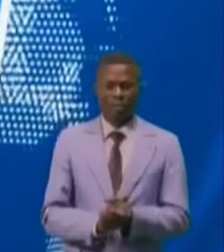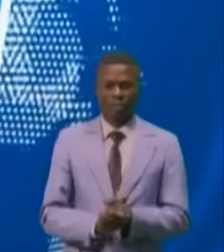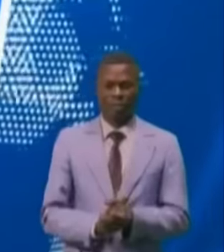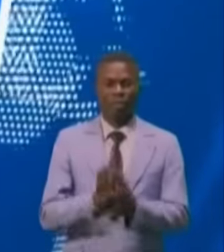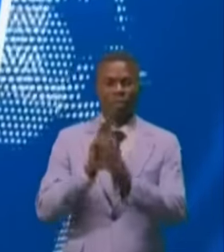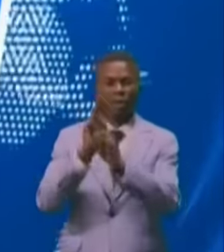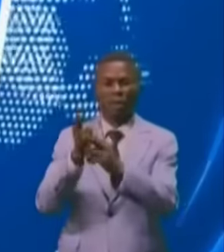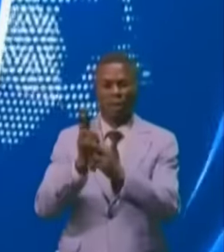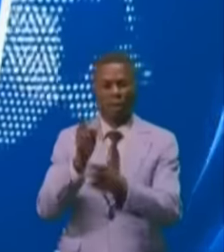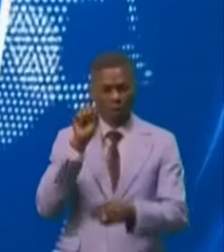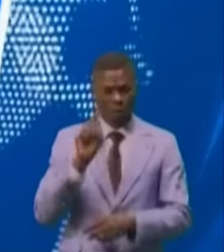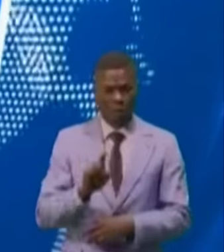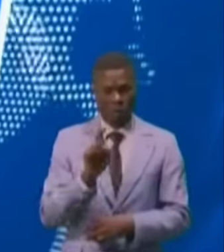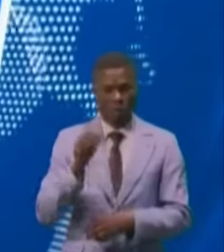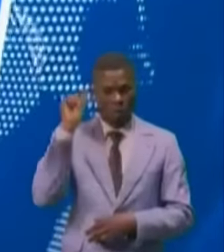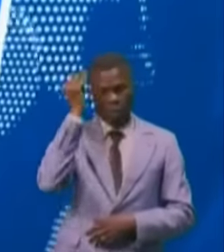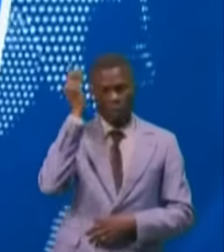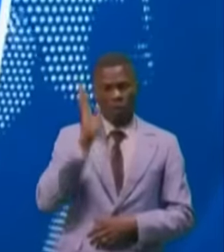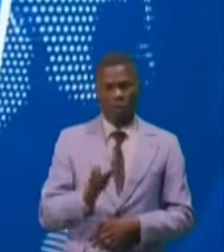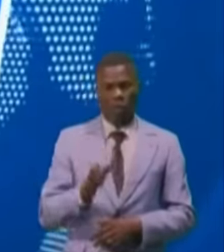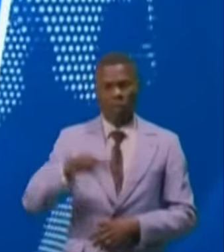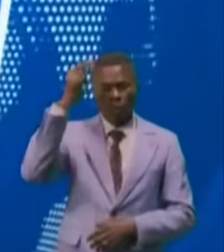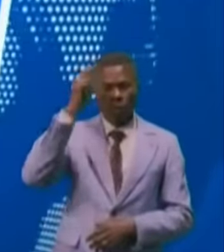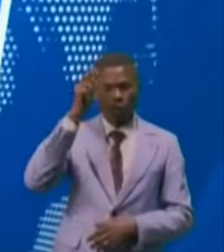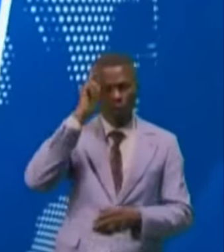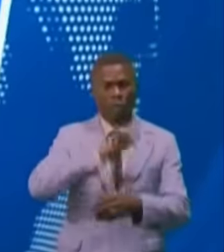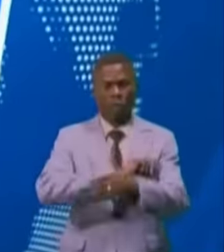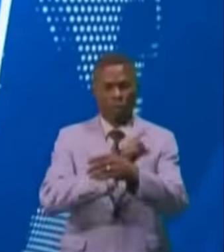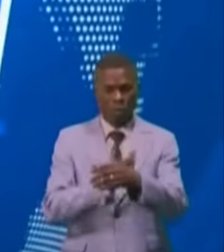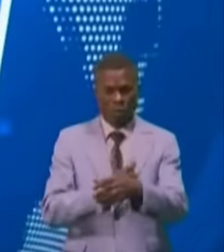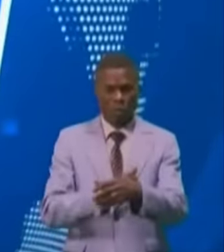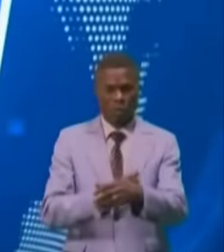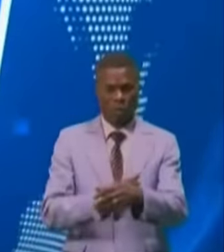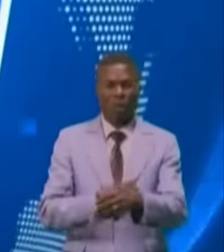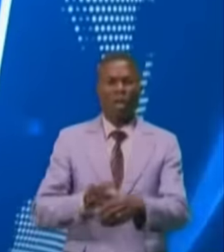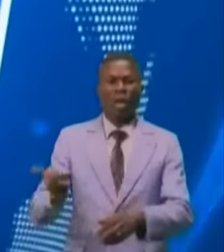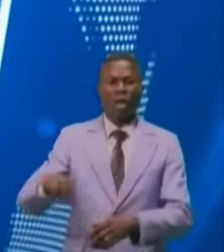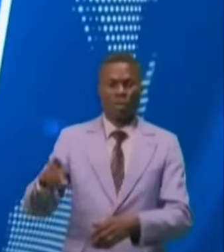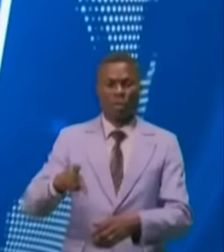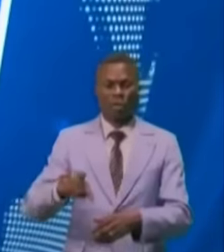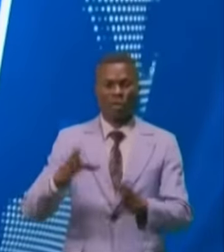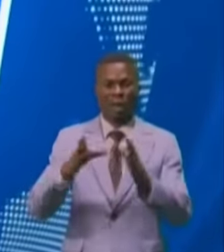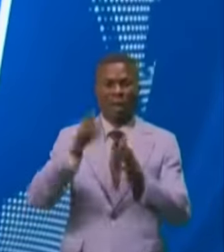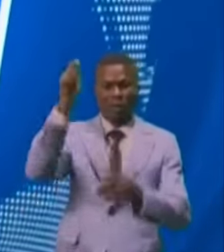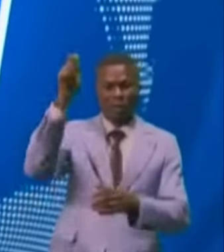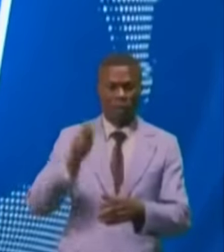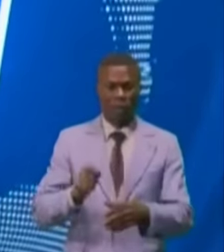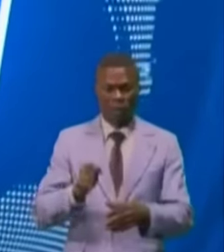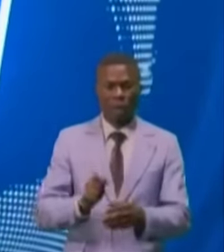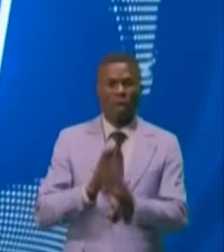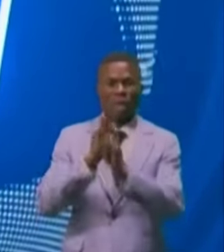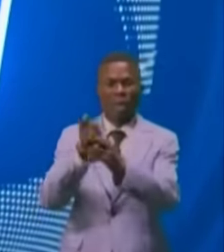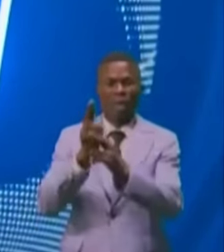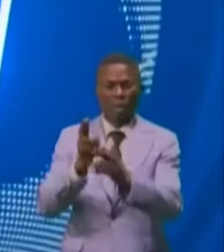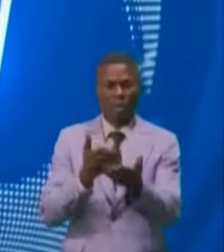Redevabilité oblige, le gouvernement du Nord Kivu province sous état de siège a procédé à la reddition des comptes pour l'année